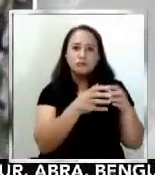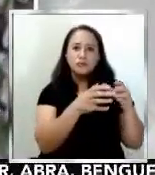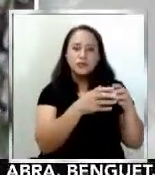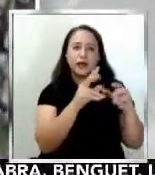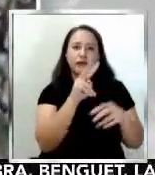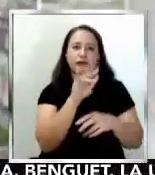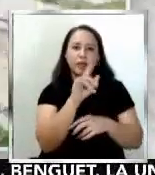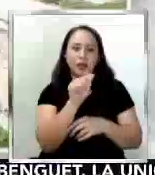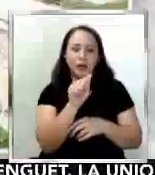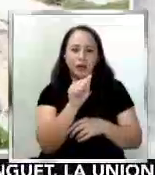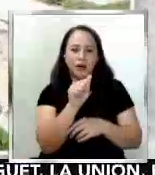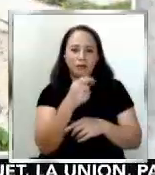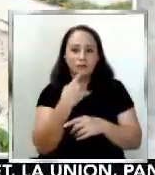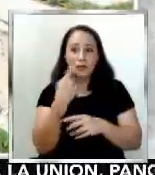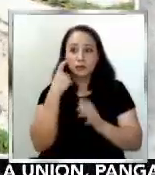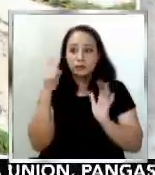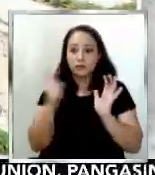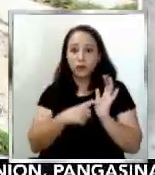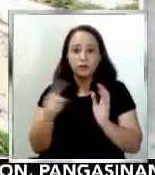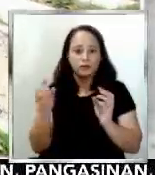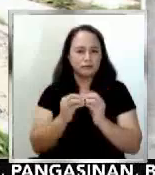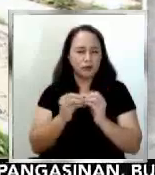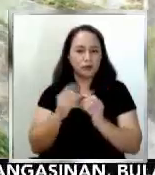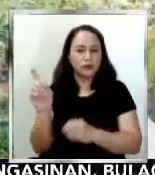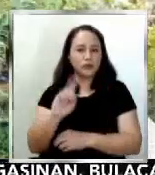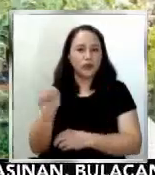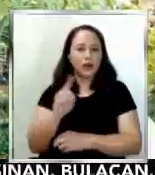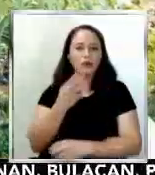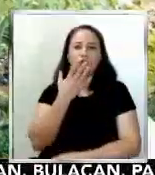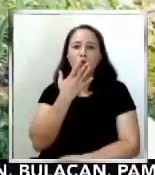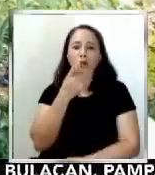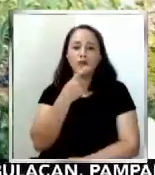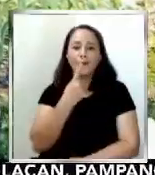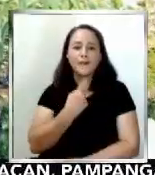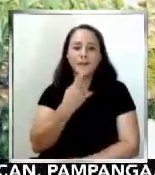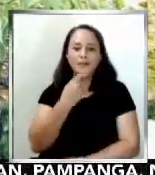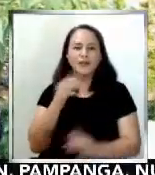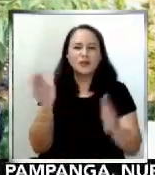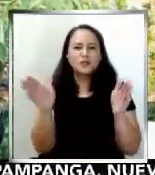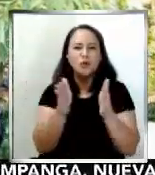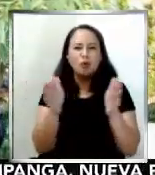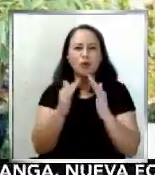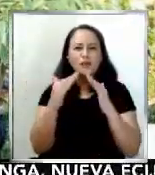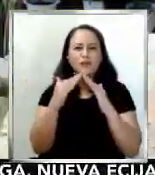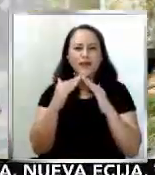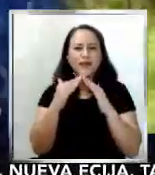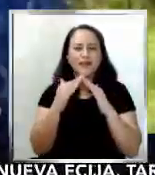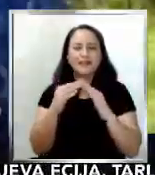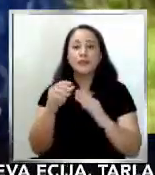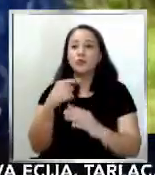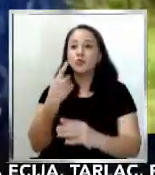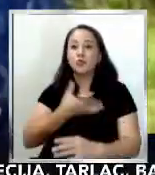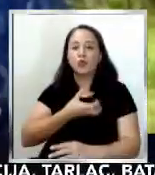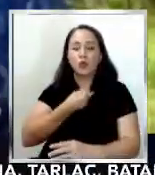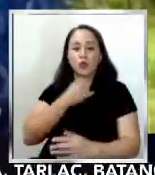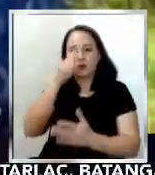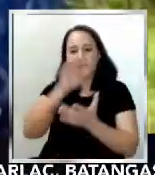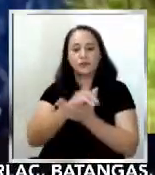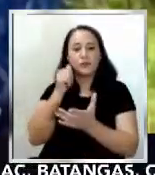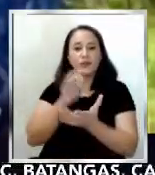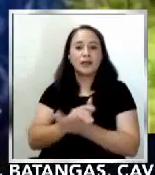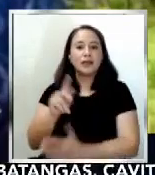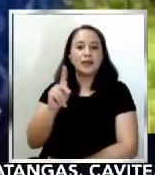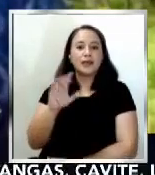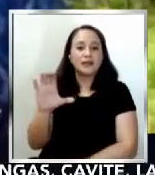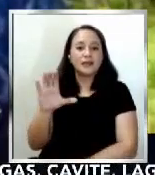ang agaw pansin sa lahat, ang kulay pulang tiny house na ito. Pagmamayari ito na mag-asawang Casey at